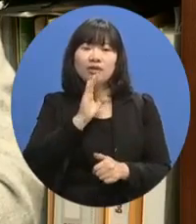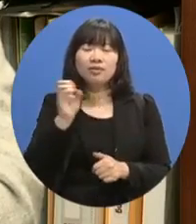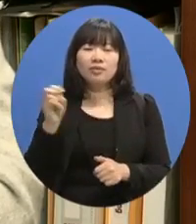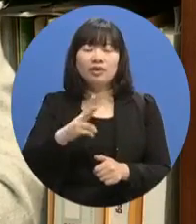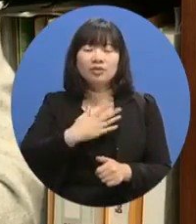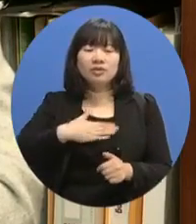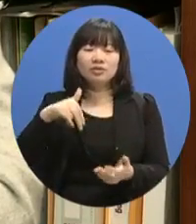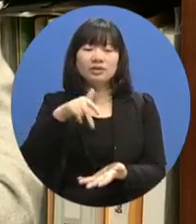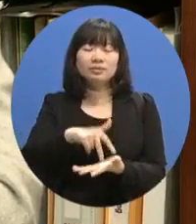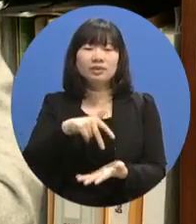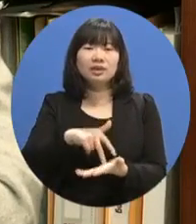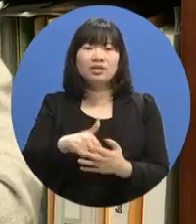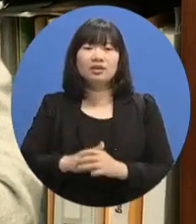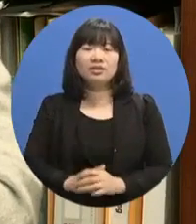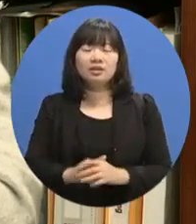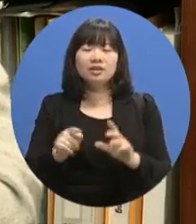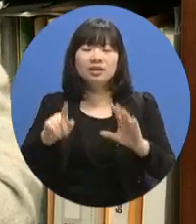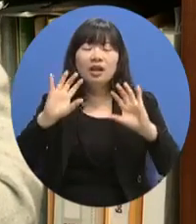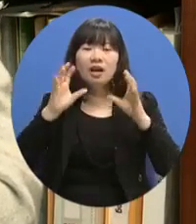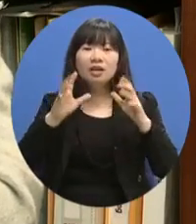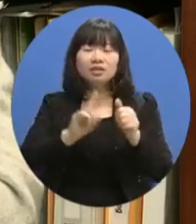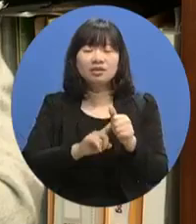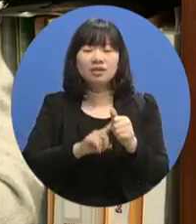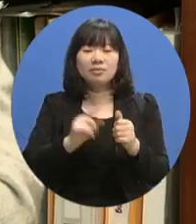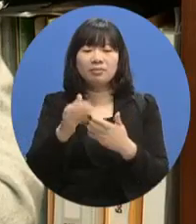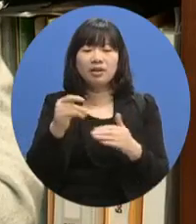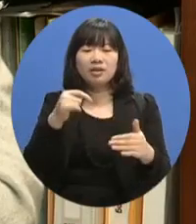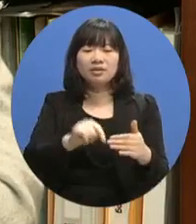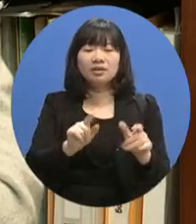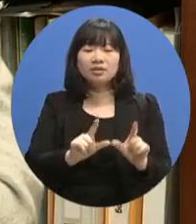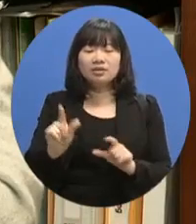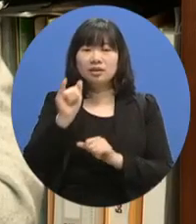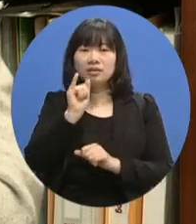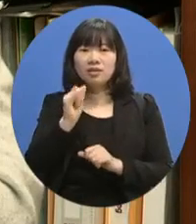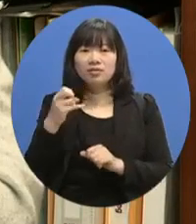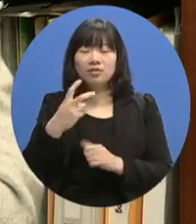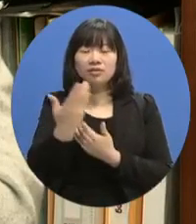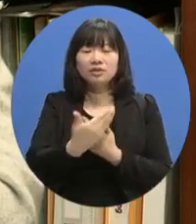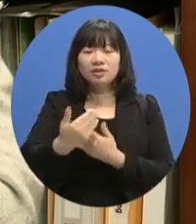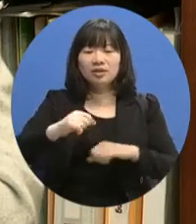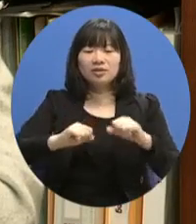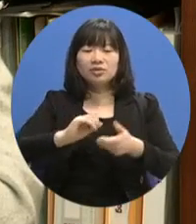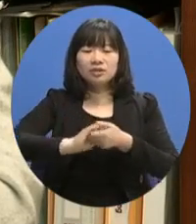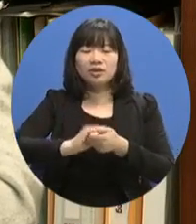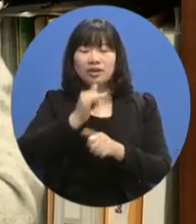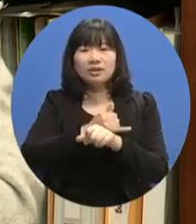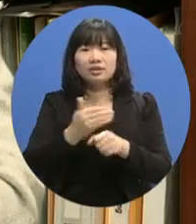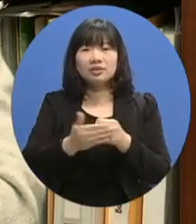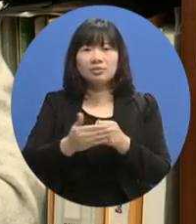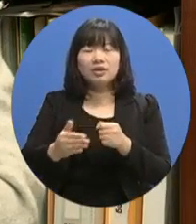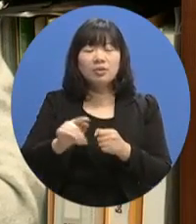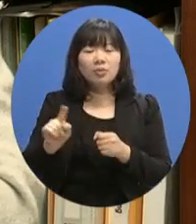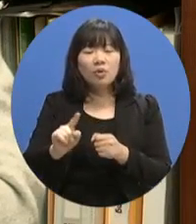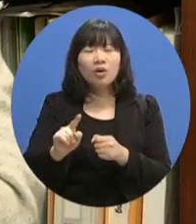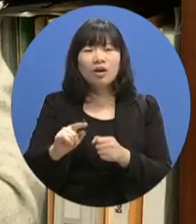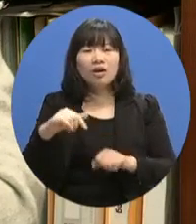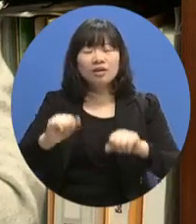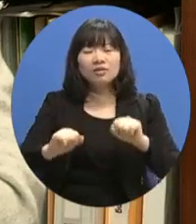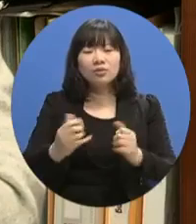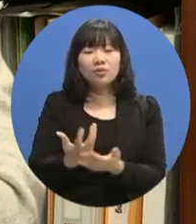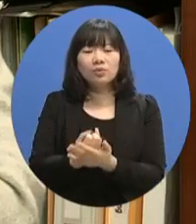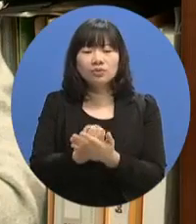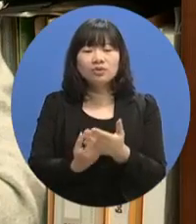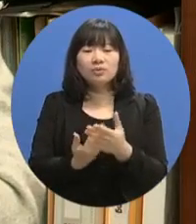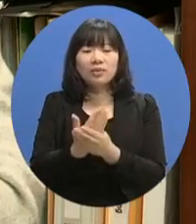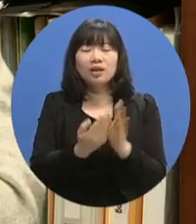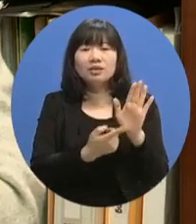또 정서적으로는 이 아이가 방 안에서만 지낼 때 또 신체 활동이 제한되어 있을 때 뭔가 행동으로